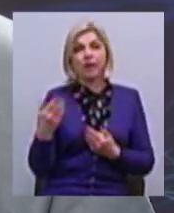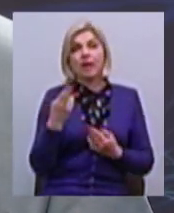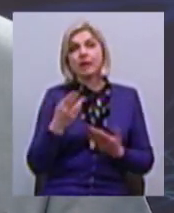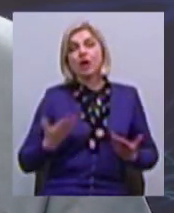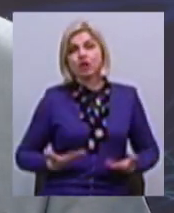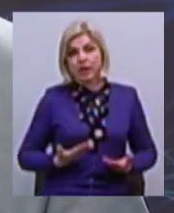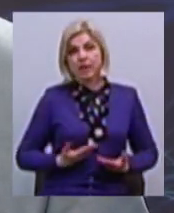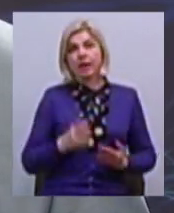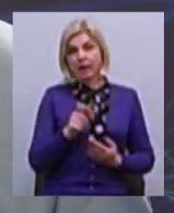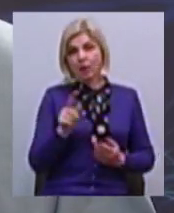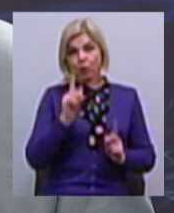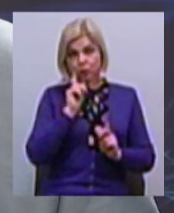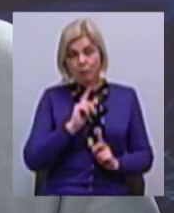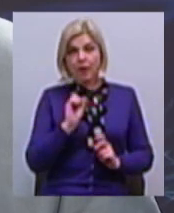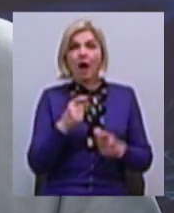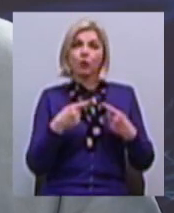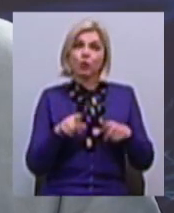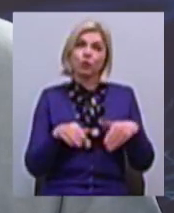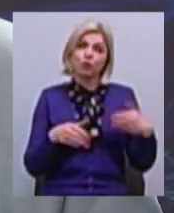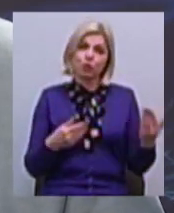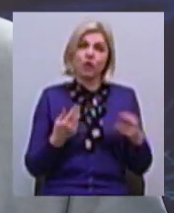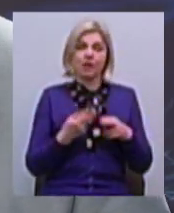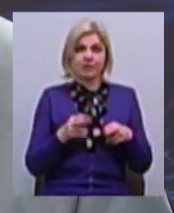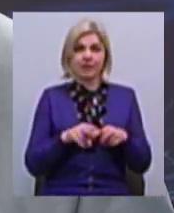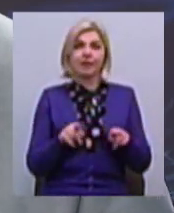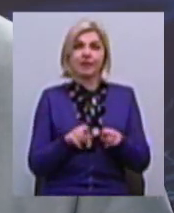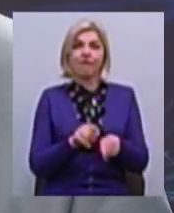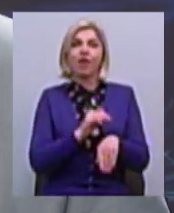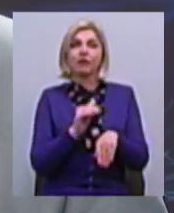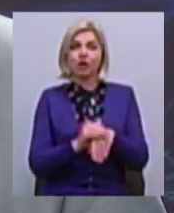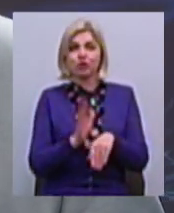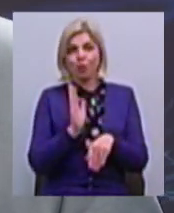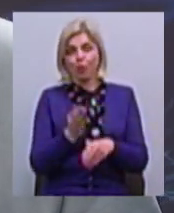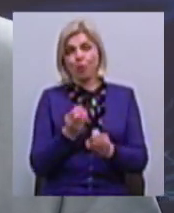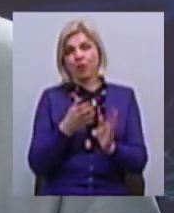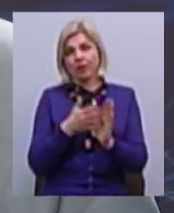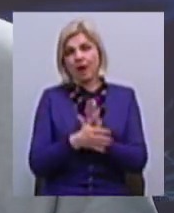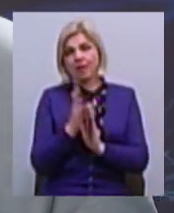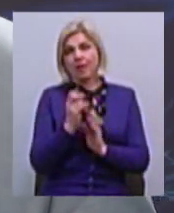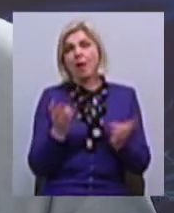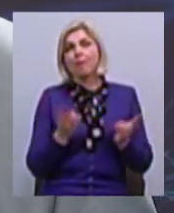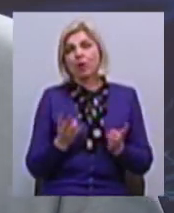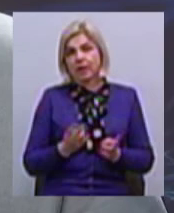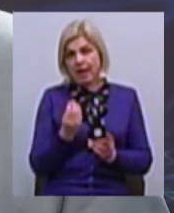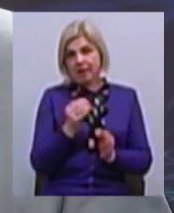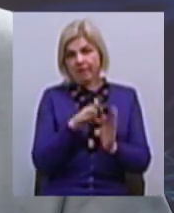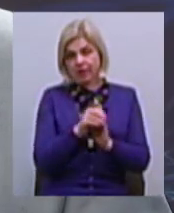для зручності мешканців, а з іншого боку це теж фактично буде потрачено на потреби самого